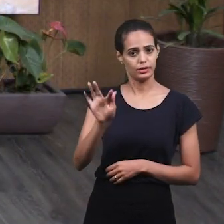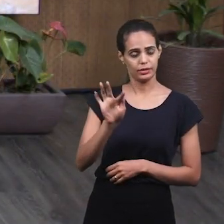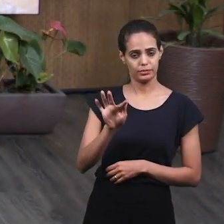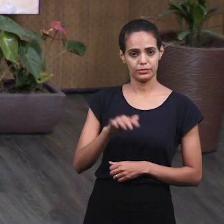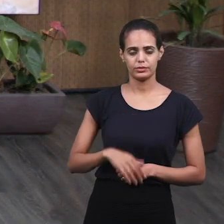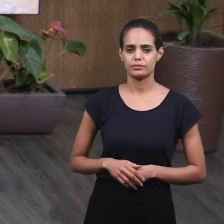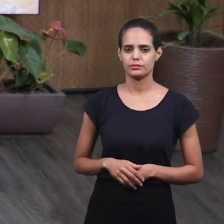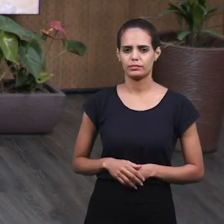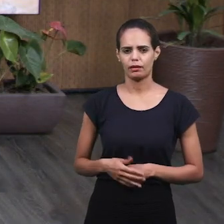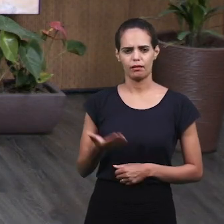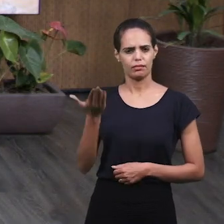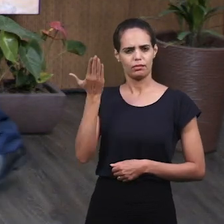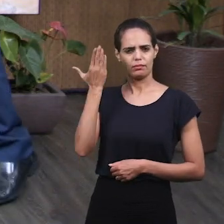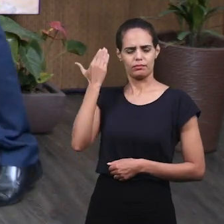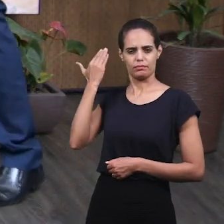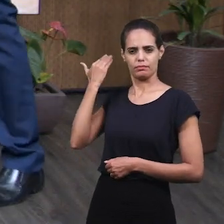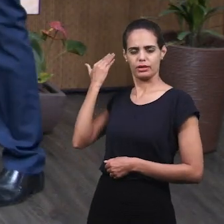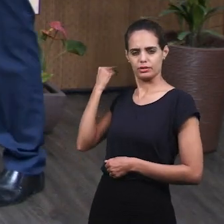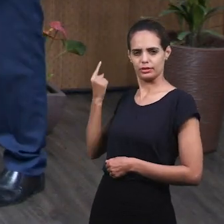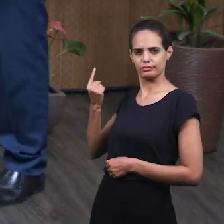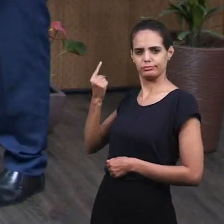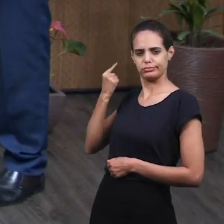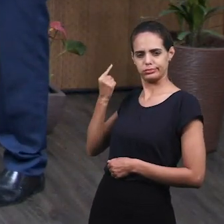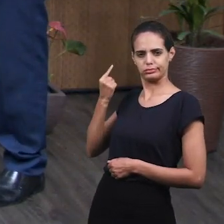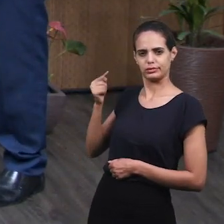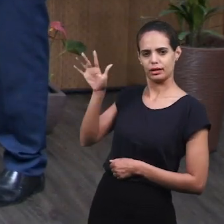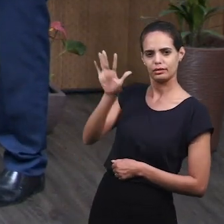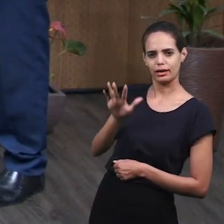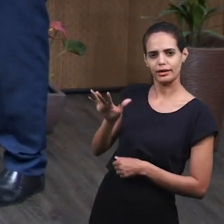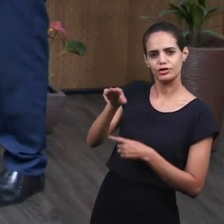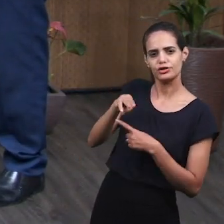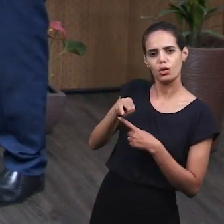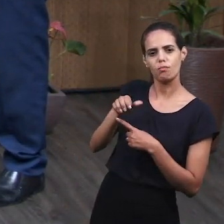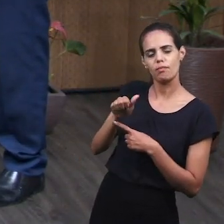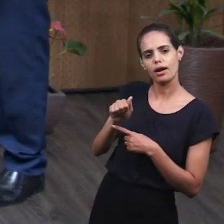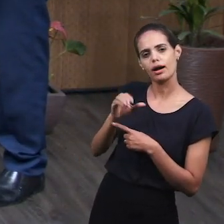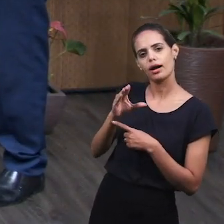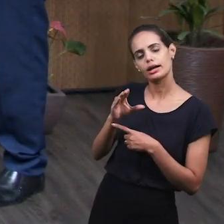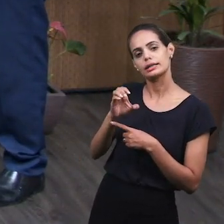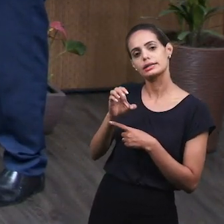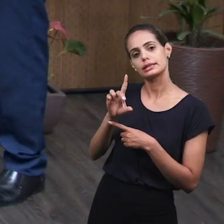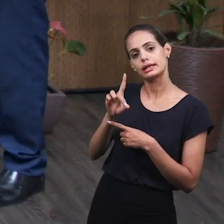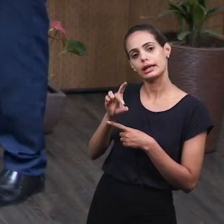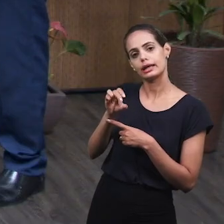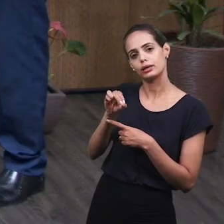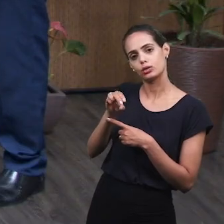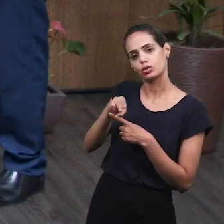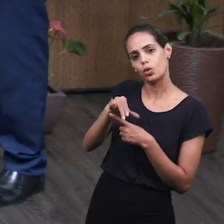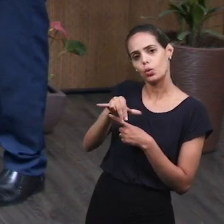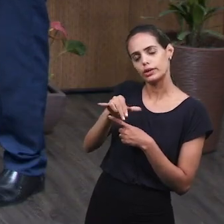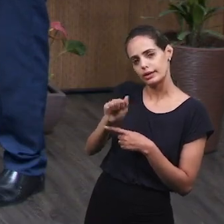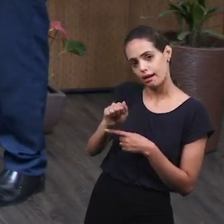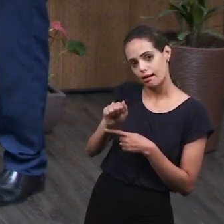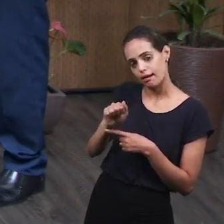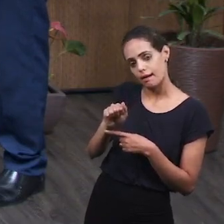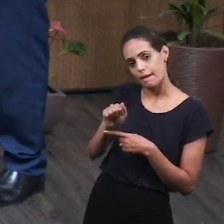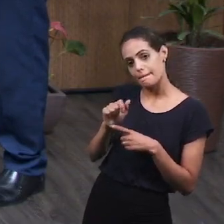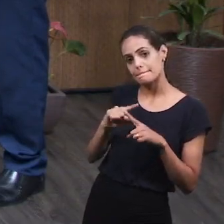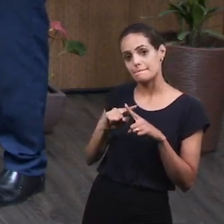avant se trouvait dans la région de Macédoine. Actuellement, elle se trouve en